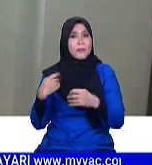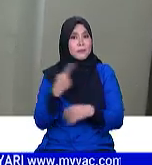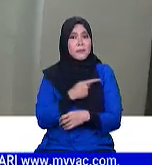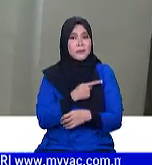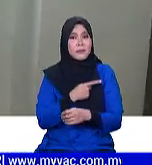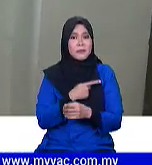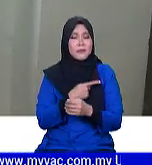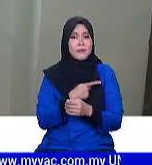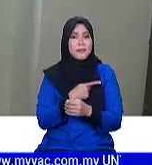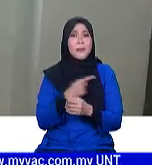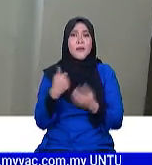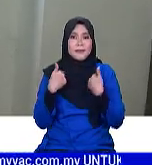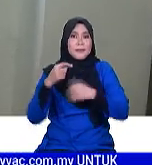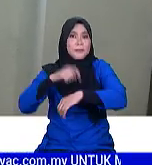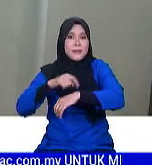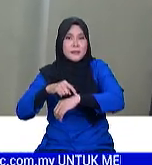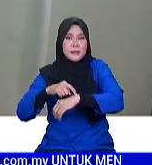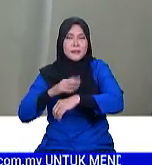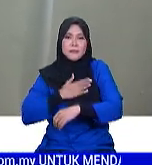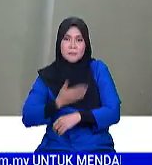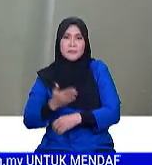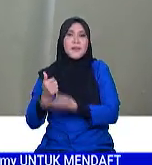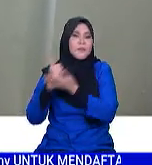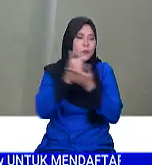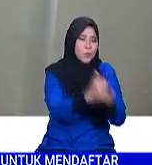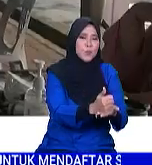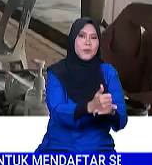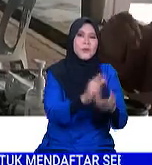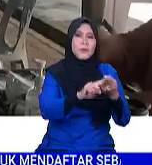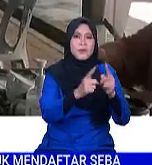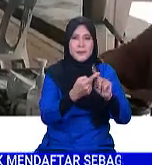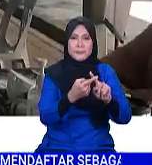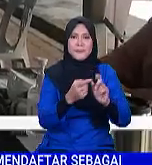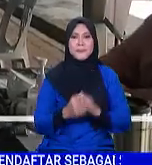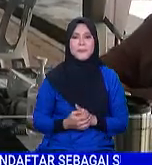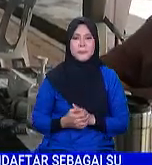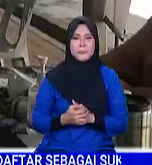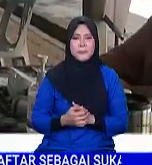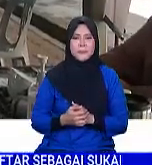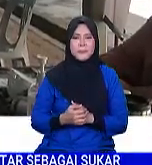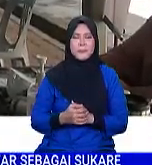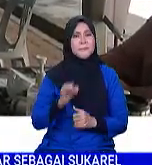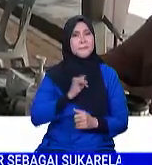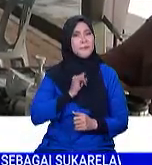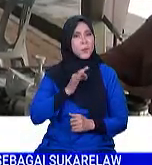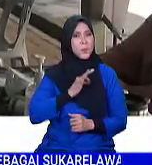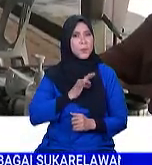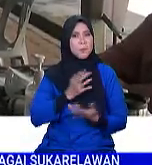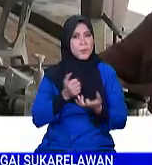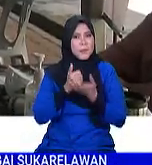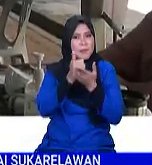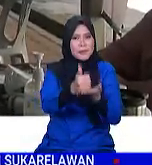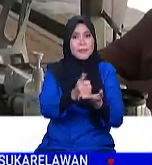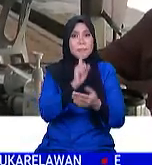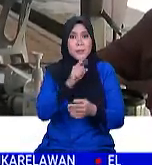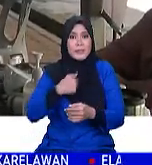boleh, rasa kita ada masa kita boleh tu, marilah tolong. Saya sebenarnya teruja nak membantu walaupun kerja